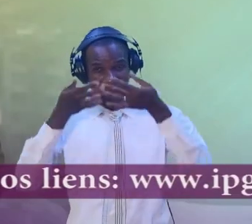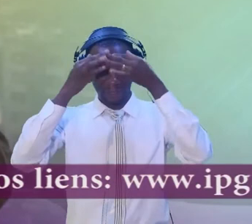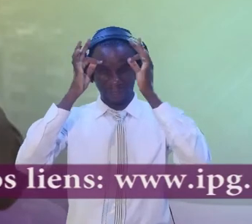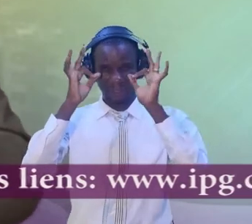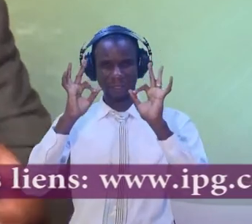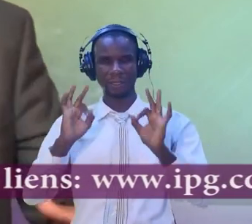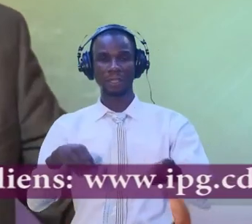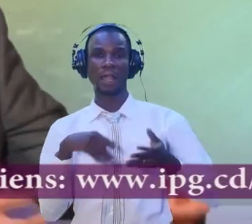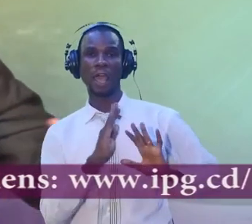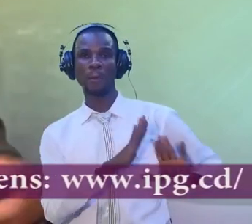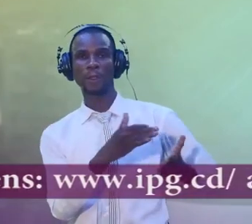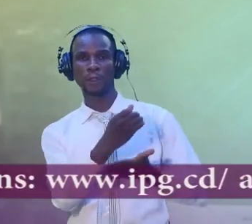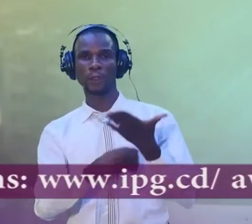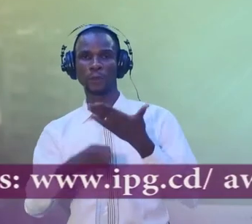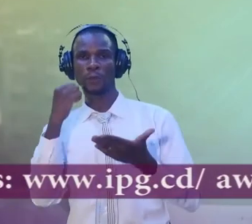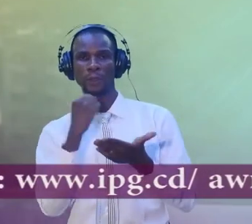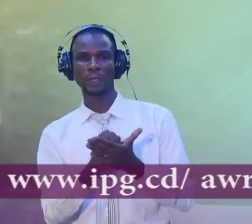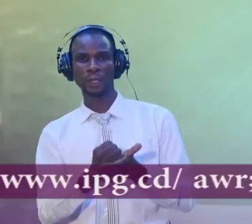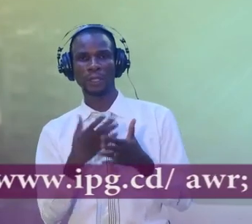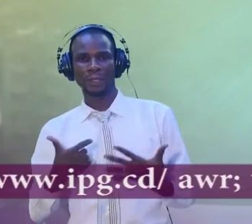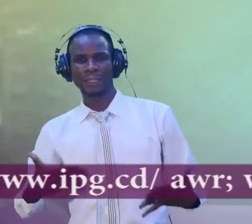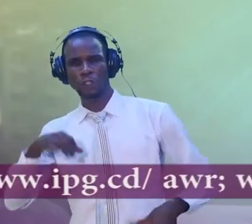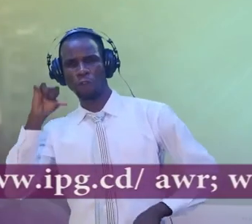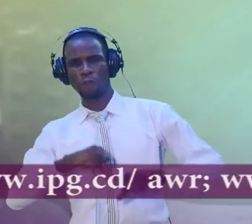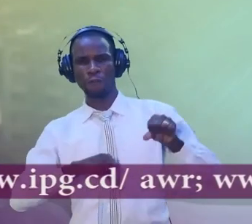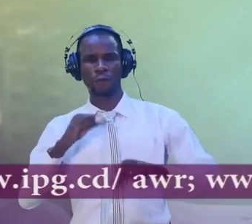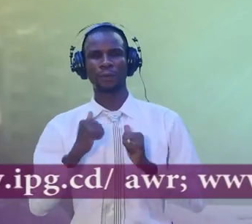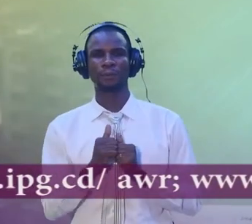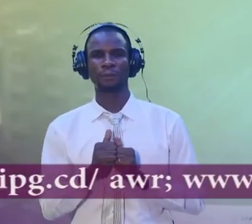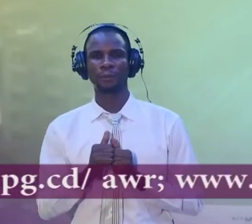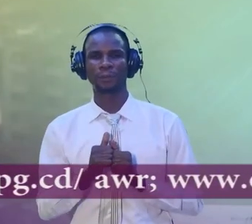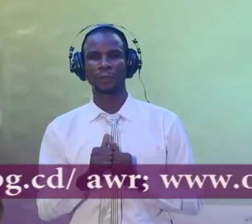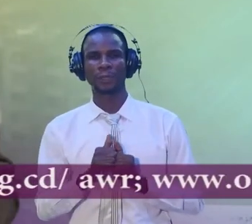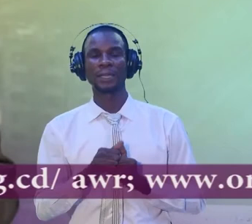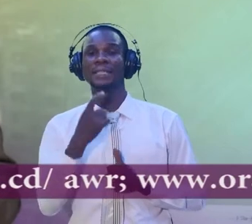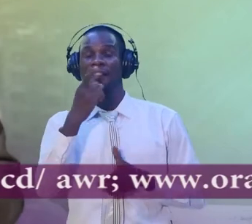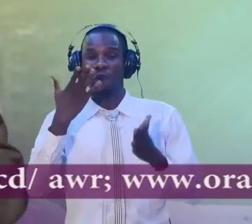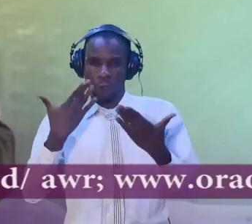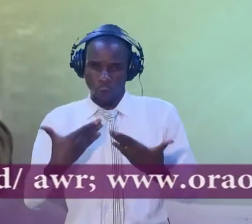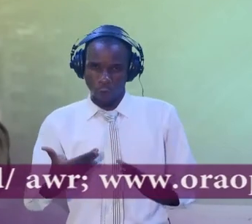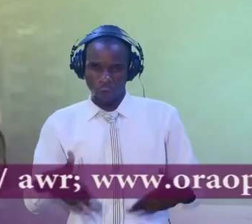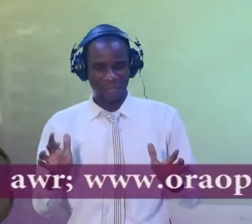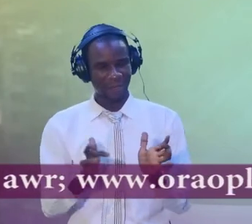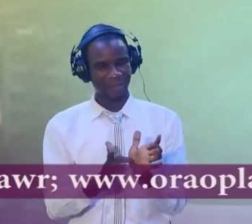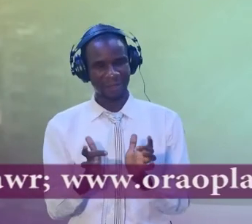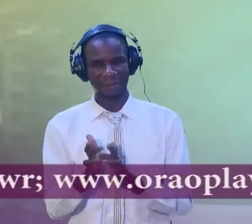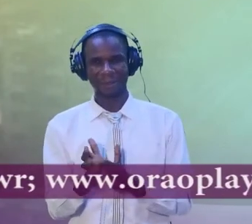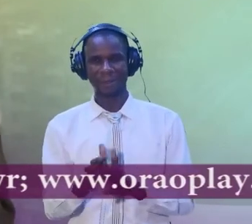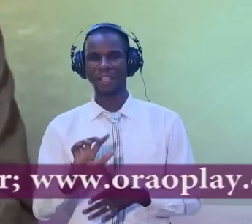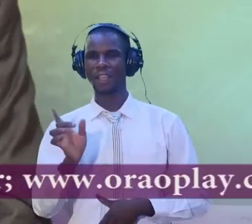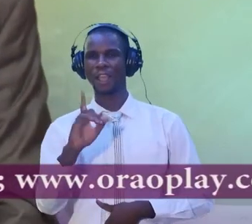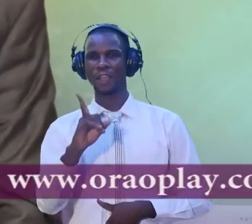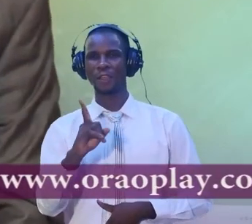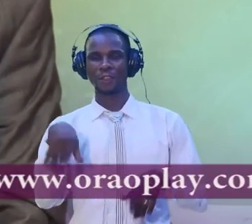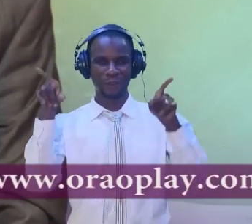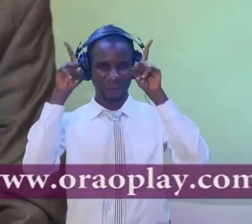Wale walioamini Yesu Kristo waliamini waache kila kitu, na hata zoezi mbaya wakaachana